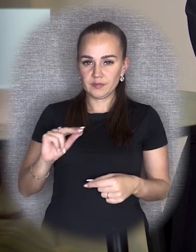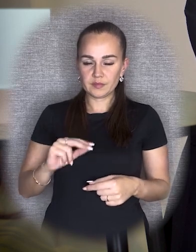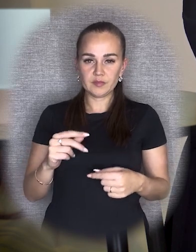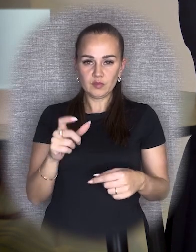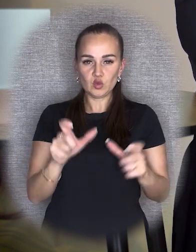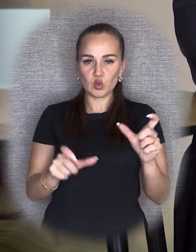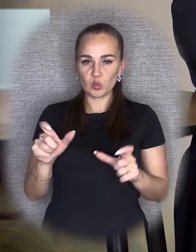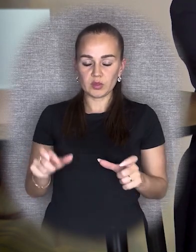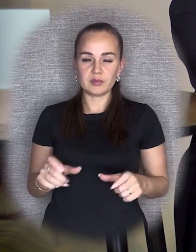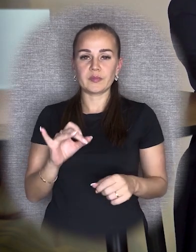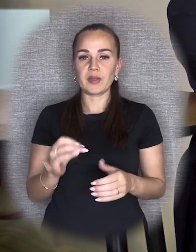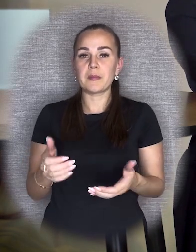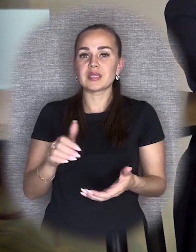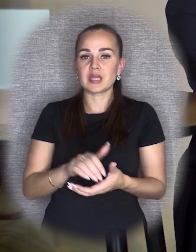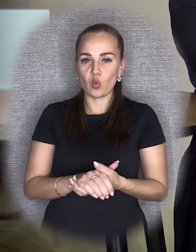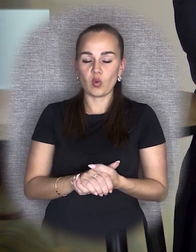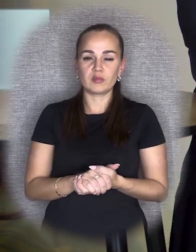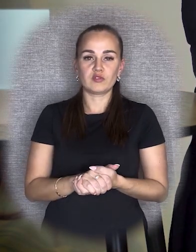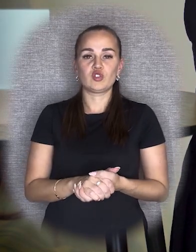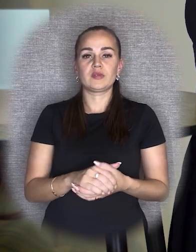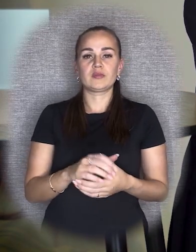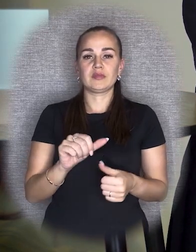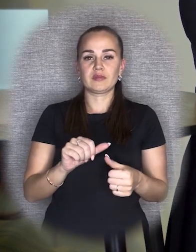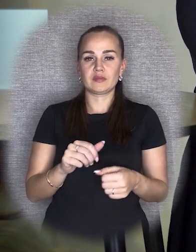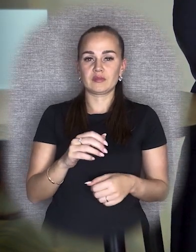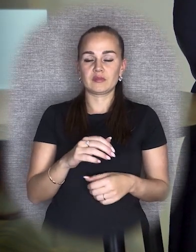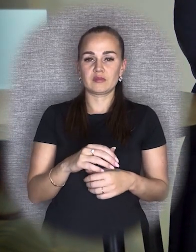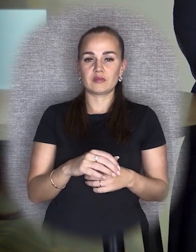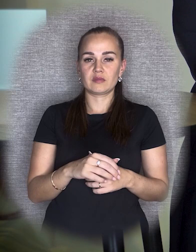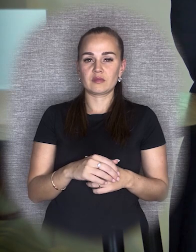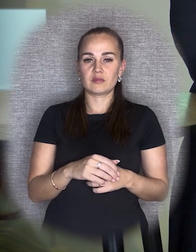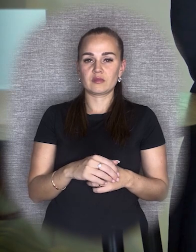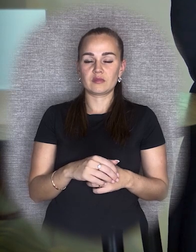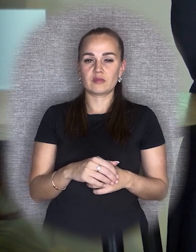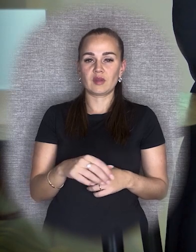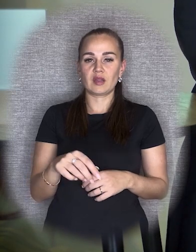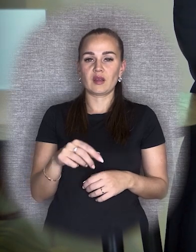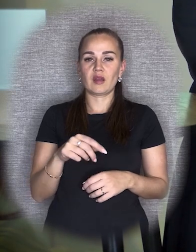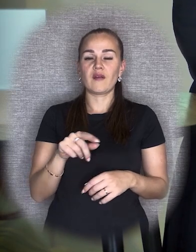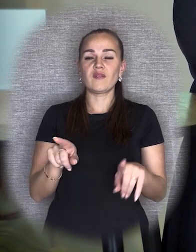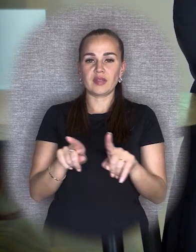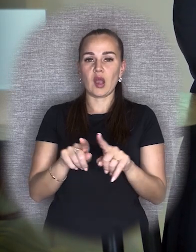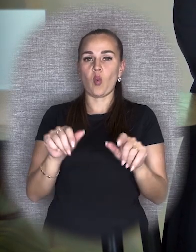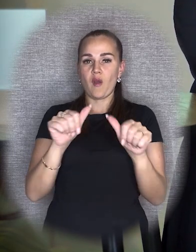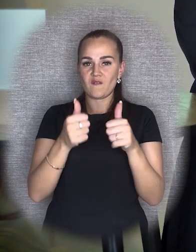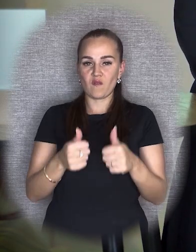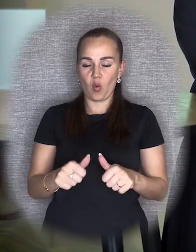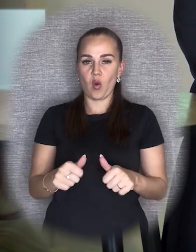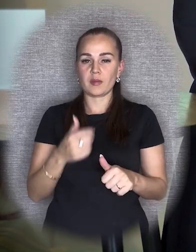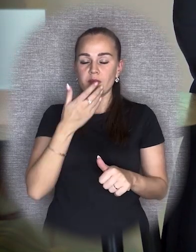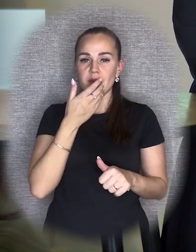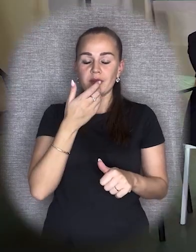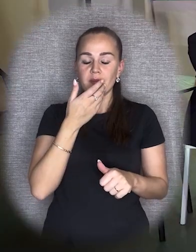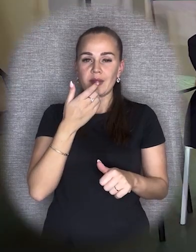И познакомившись с Ингмаром вот в таком же формате дискуссии на